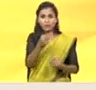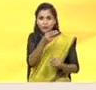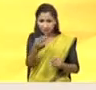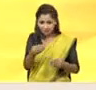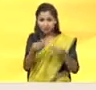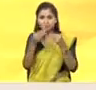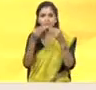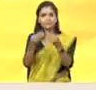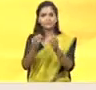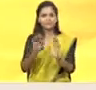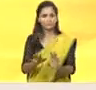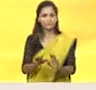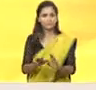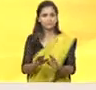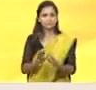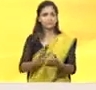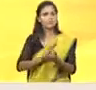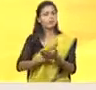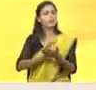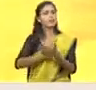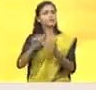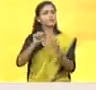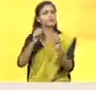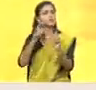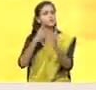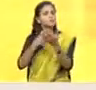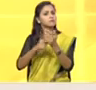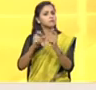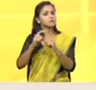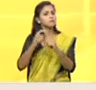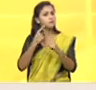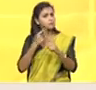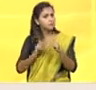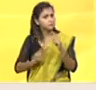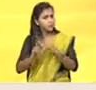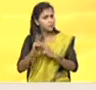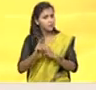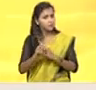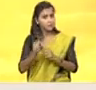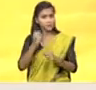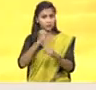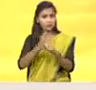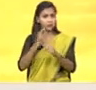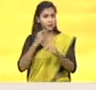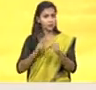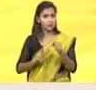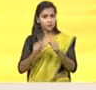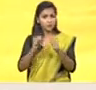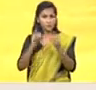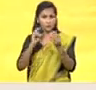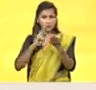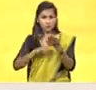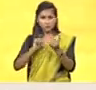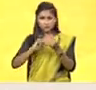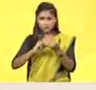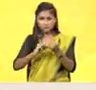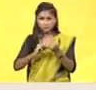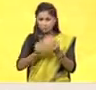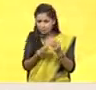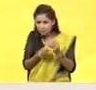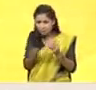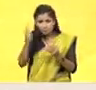दिए हैं। हाल ही में गिबन्स को पास से गुजर रहे बिजली के तारों के